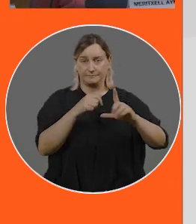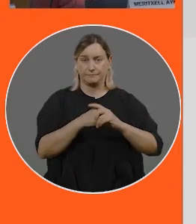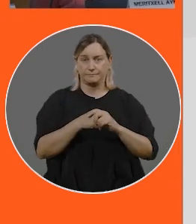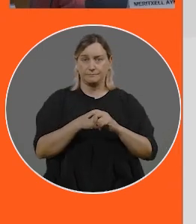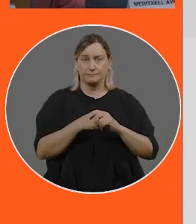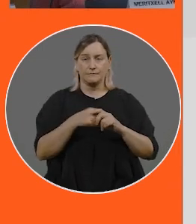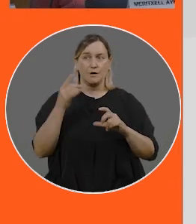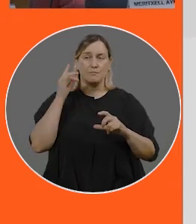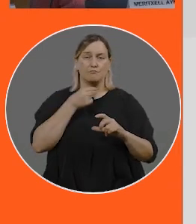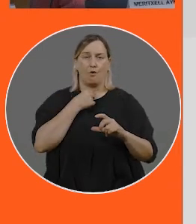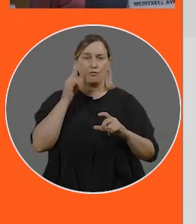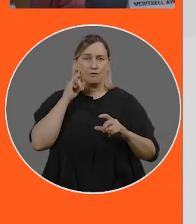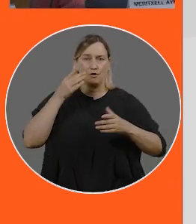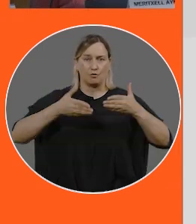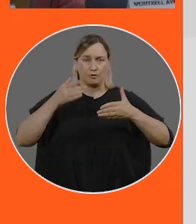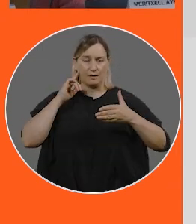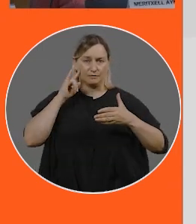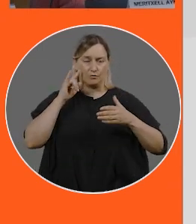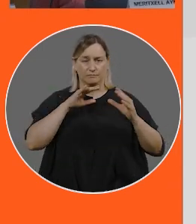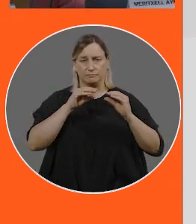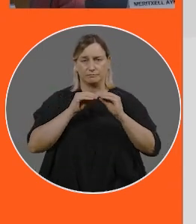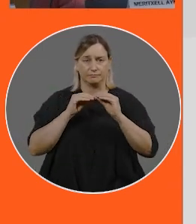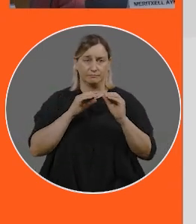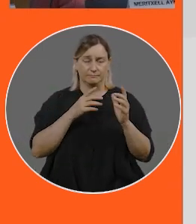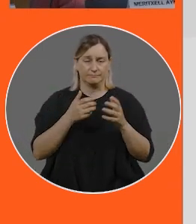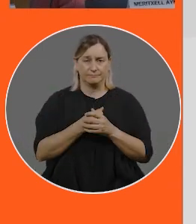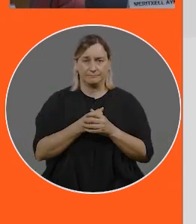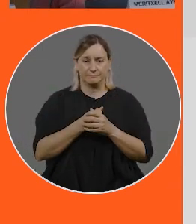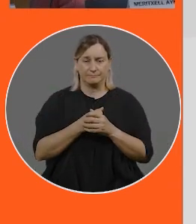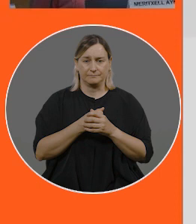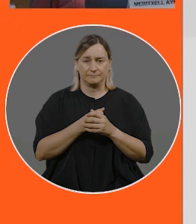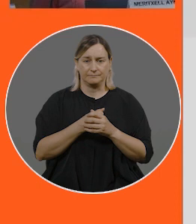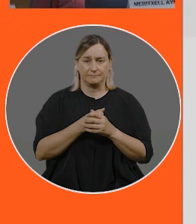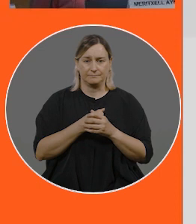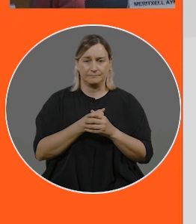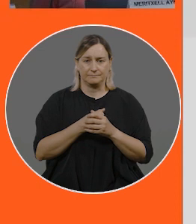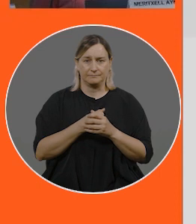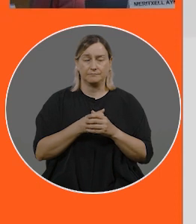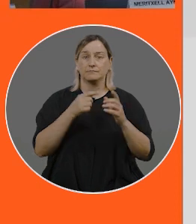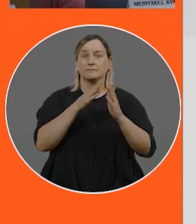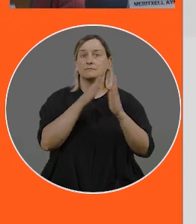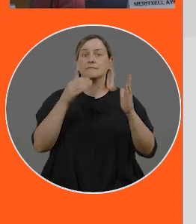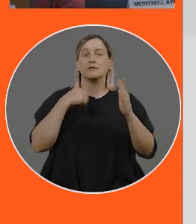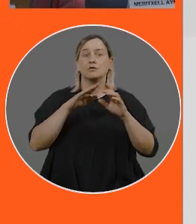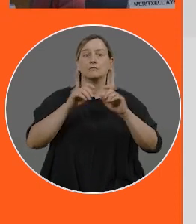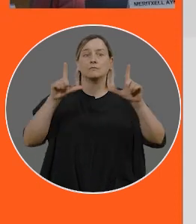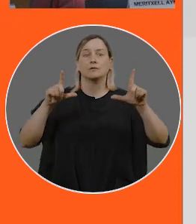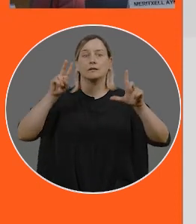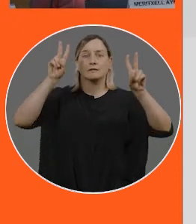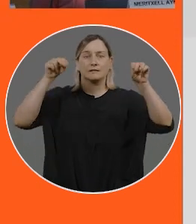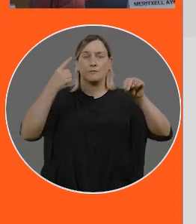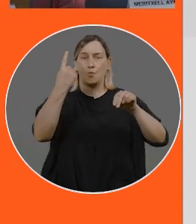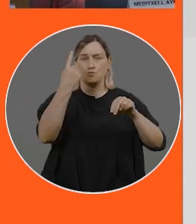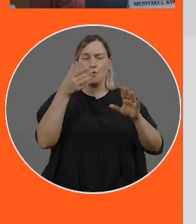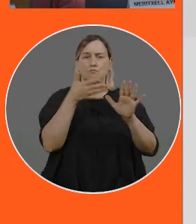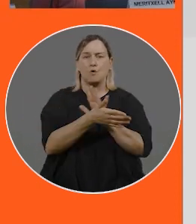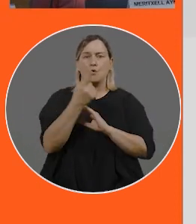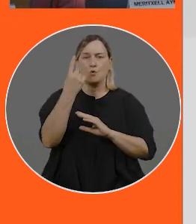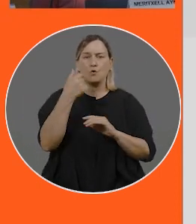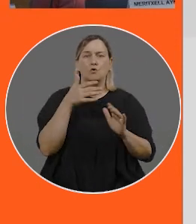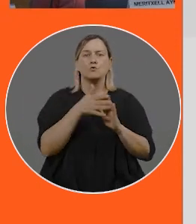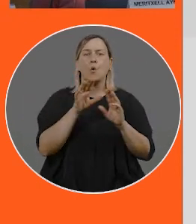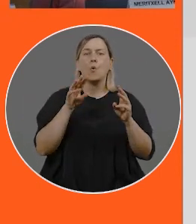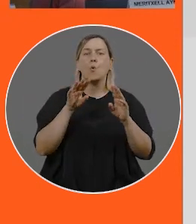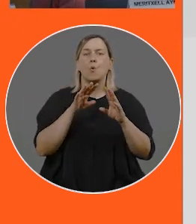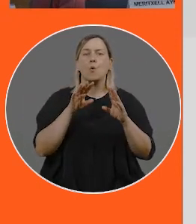de distribución de la escuela 1, 1 de 1. Val? Aquí doncs, només hi ha un encapçalament. Ara us diré per què he escollit aquesta